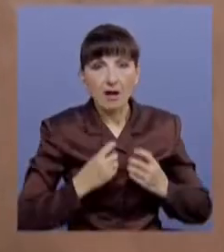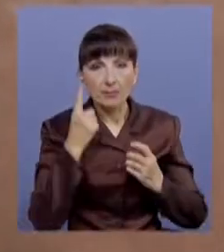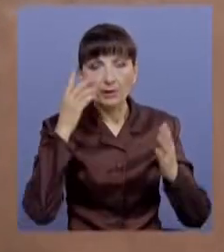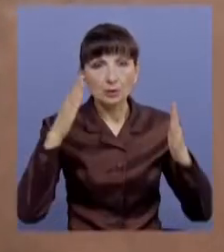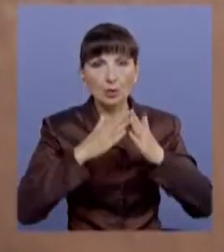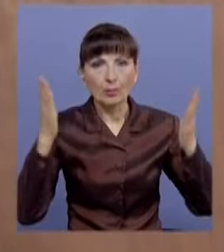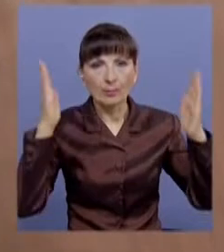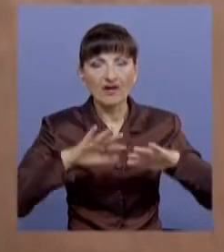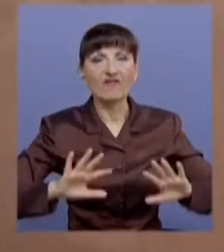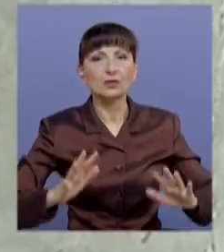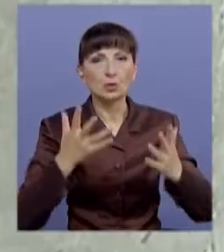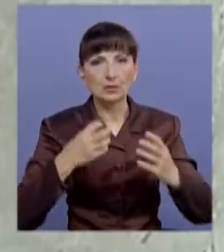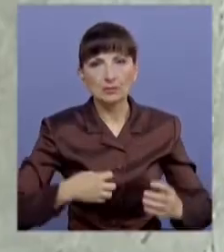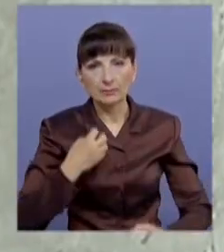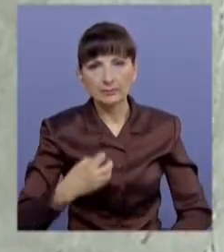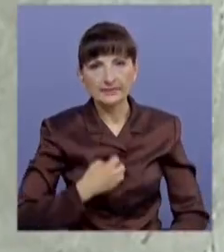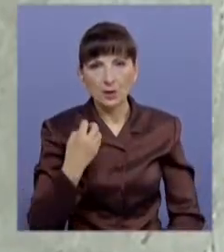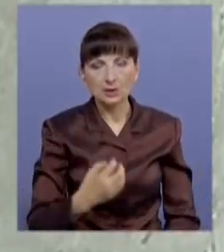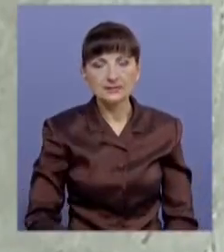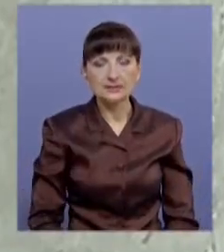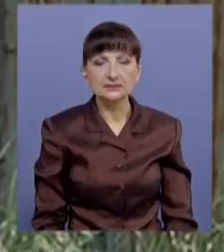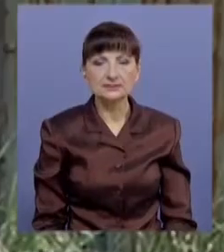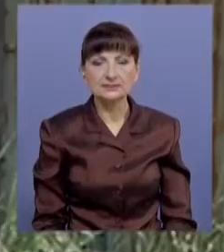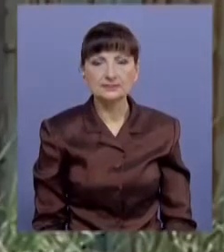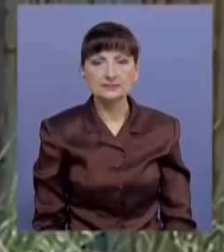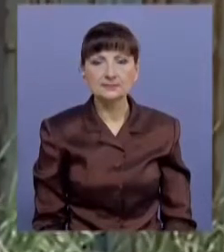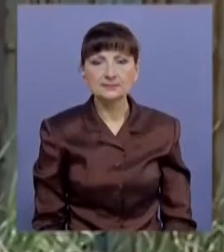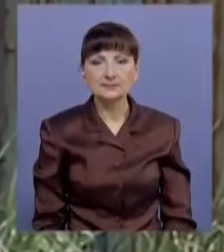под завалами собственного дома. Салтанат Шурай, Валерий Таубалдиев, телеканал «Алматы».